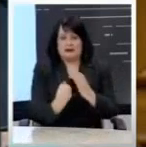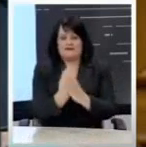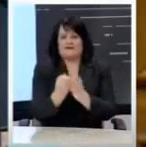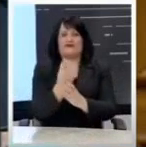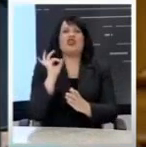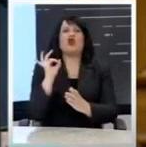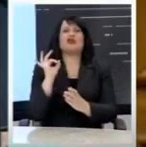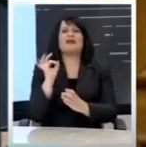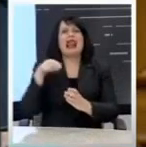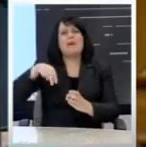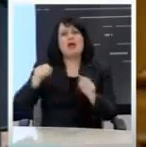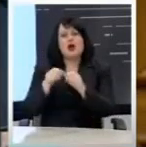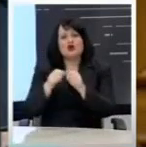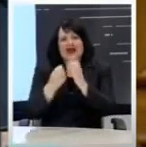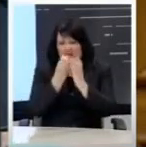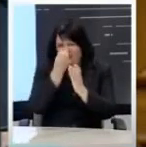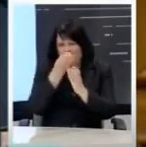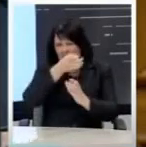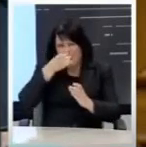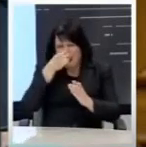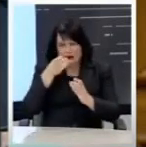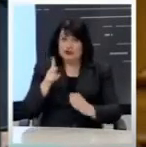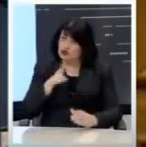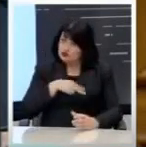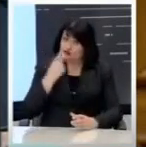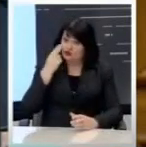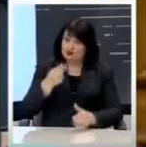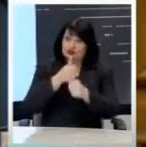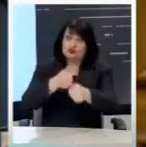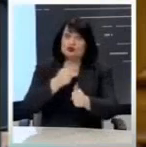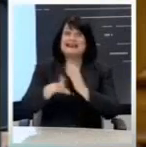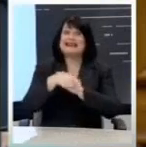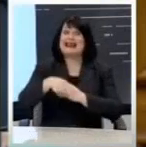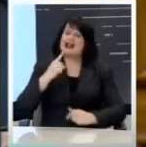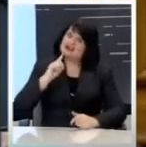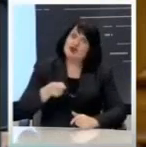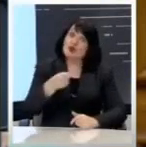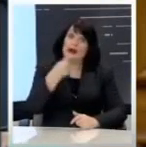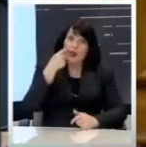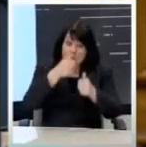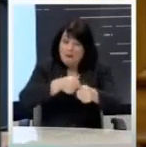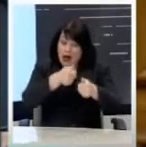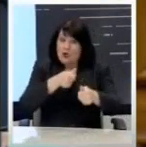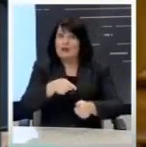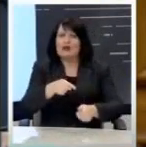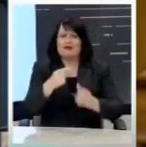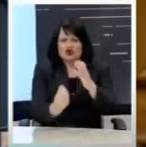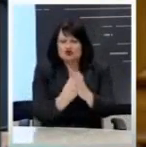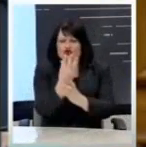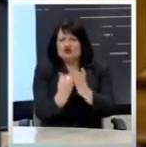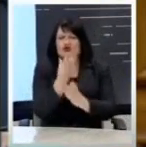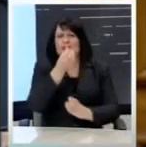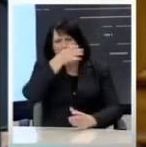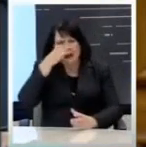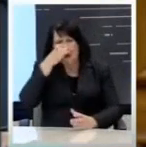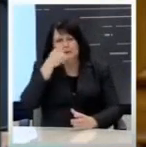φθιότιδα, και σωστά τον παρακολουθούσε, με εισαγγελική παραγγελία τον παρακολουθούσε. Έτσι γίνεται όταν υπάρχουν